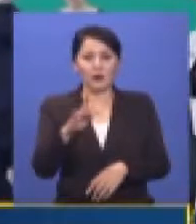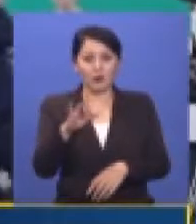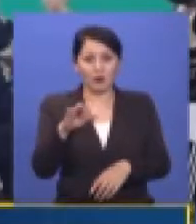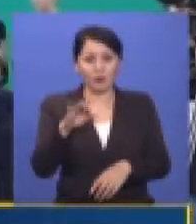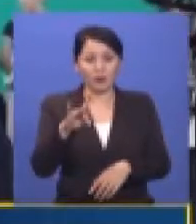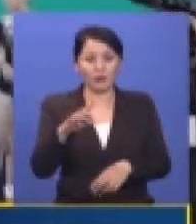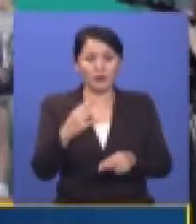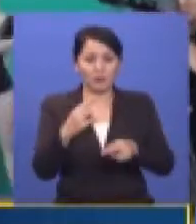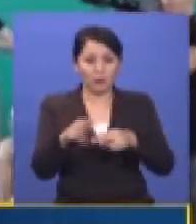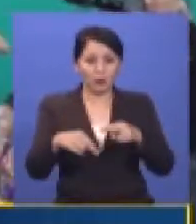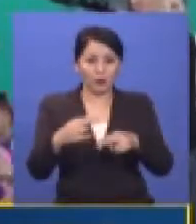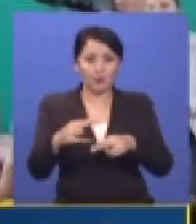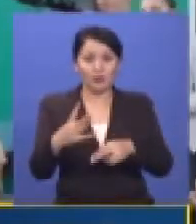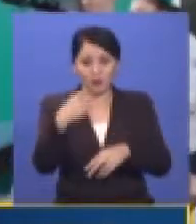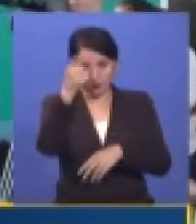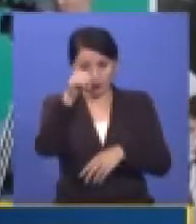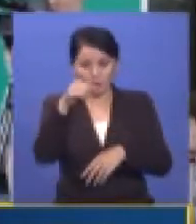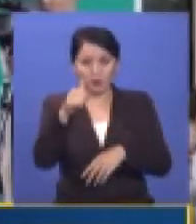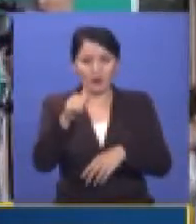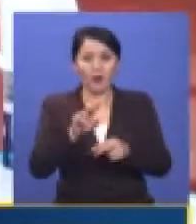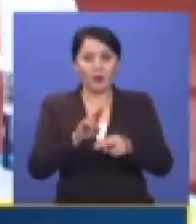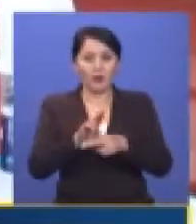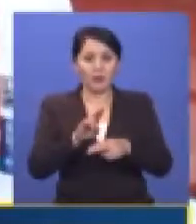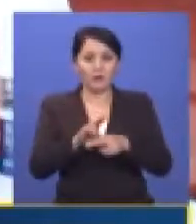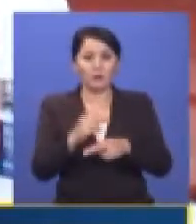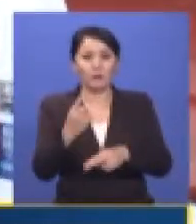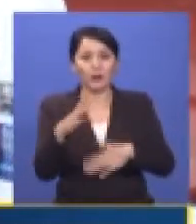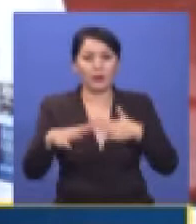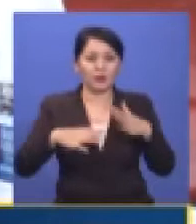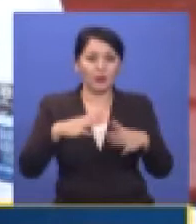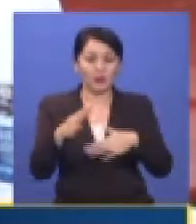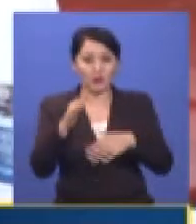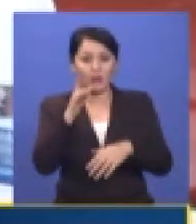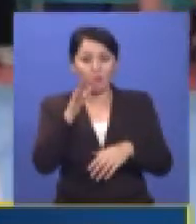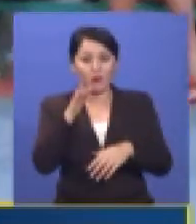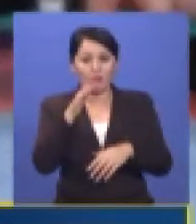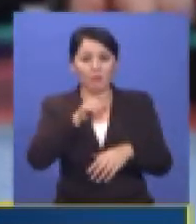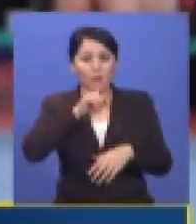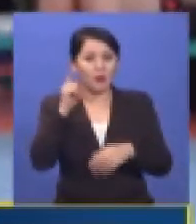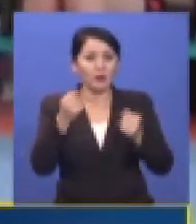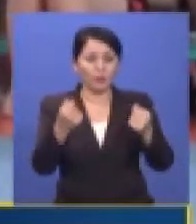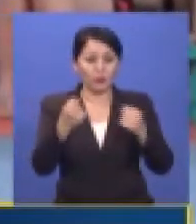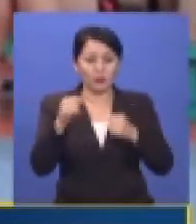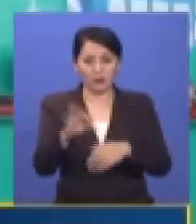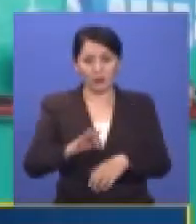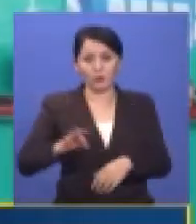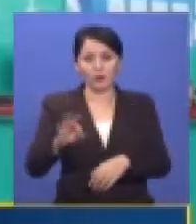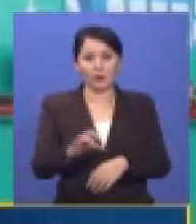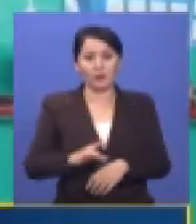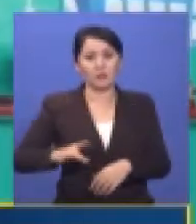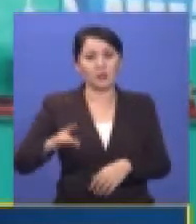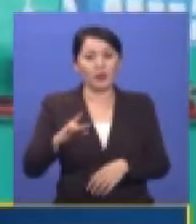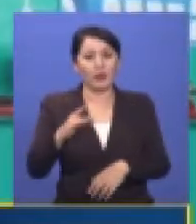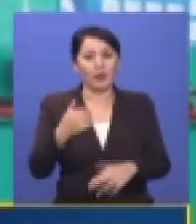Рахмат акробатикамен 3 жылдай айналысып жүр. Олар бір залда жаттығады. Осы уақыт аралығында жас спортшылар облыстық және